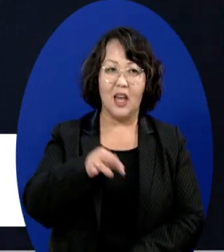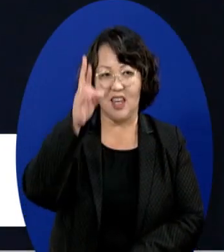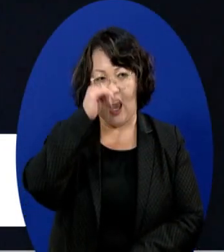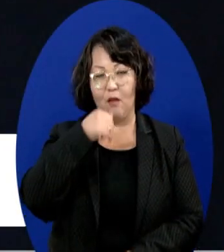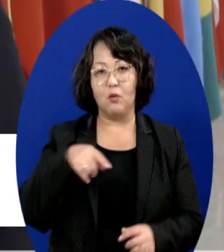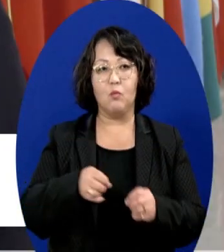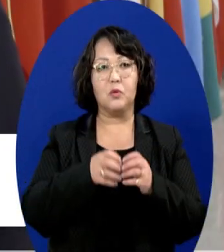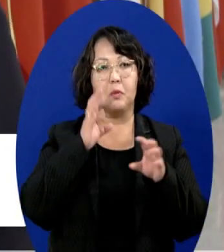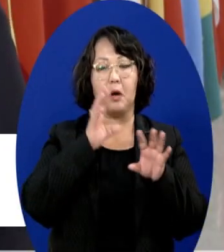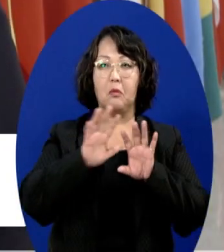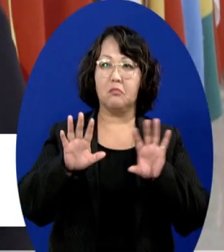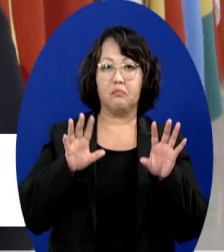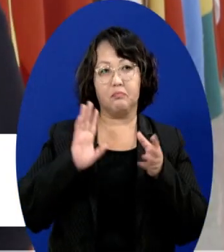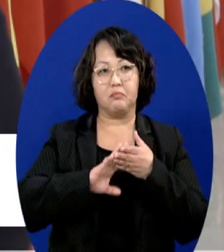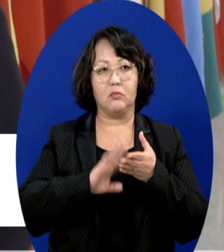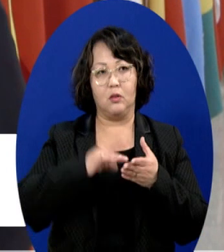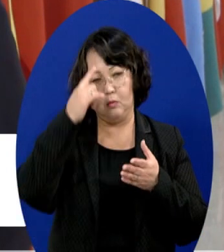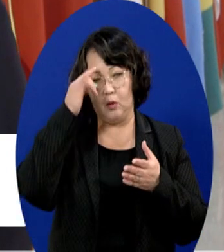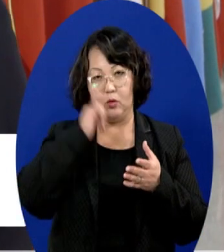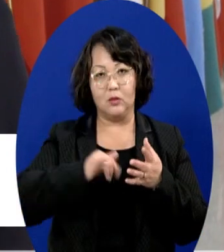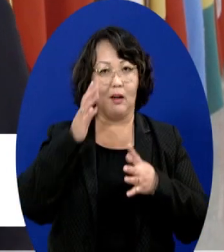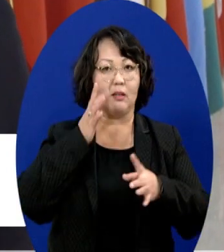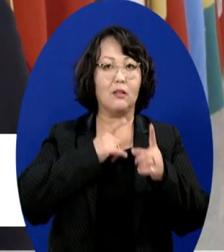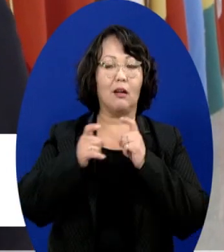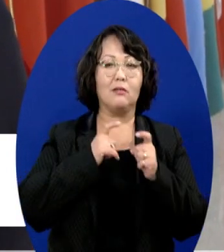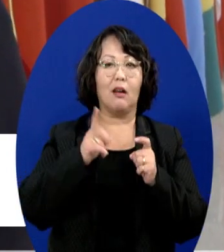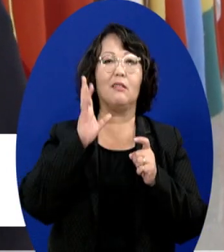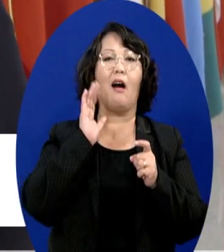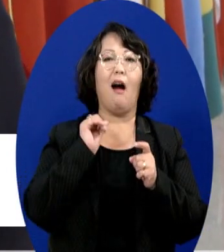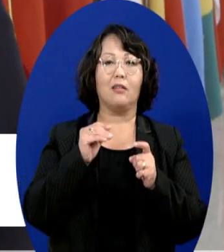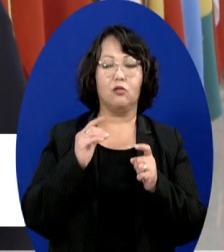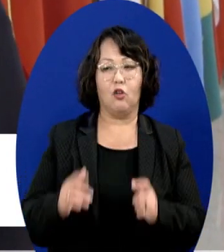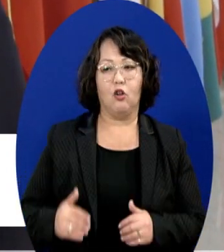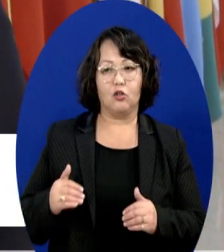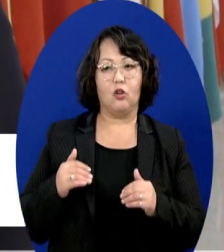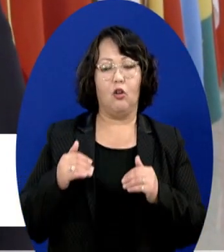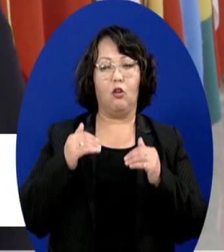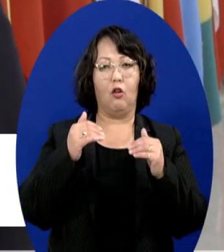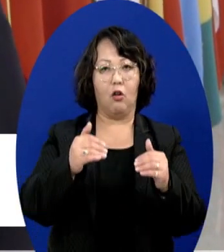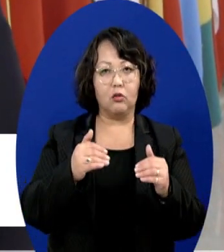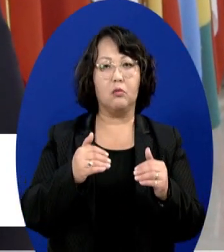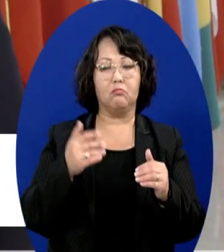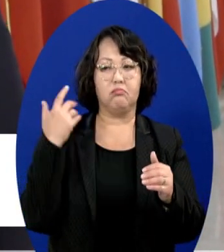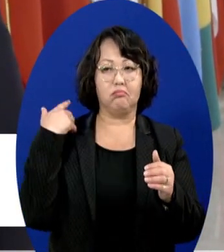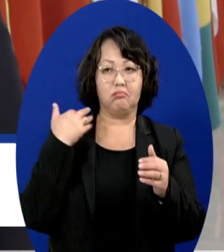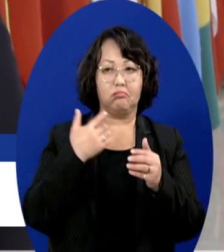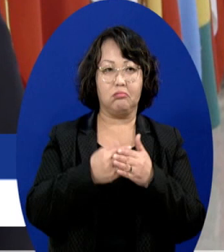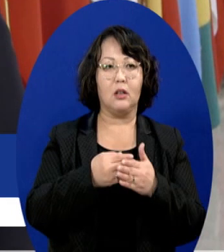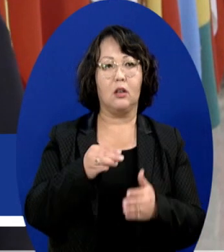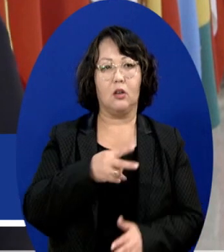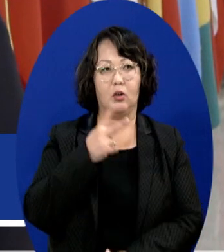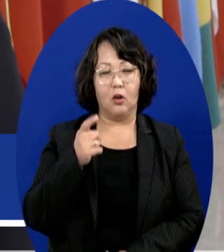юм. Монгол улсын гадаад харилцаа хэрхэн яаж хөгжиж явдаг, заамун